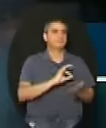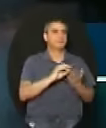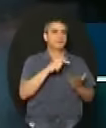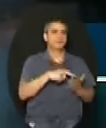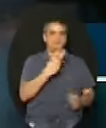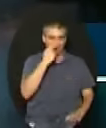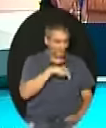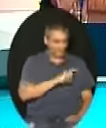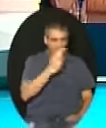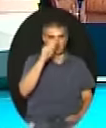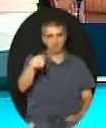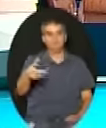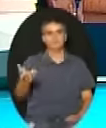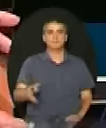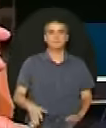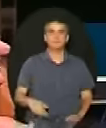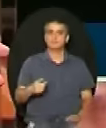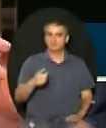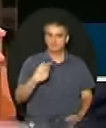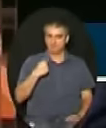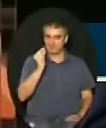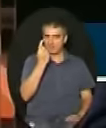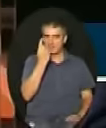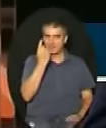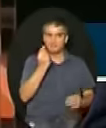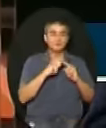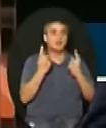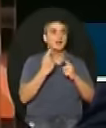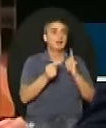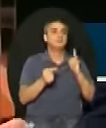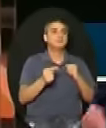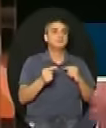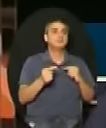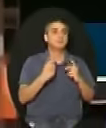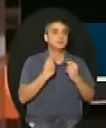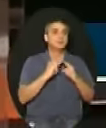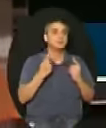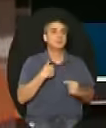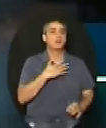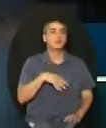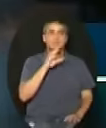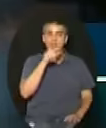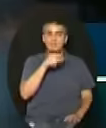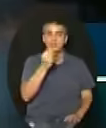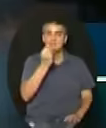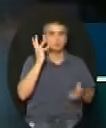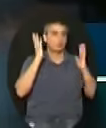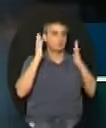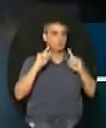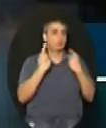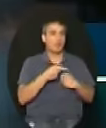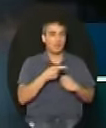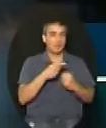מכאן לא רואים שאומרים. לא, אני רוצה דקה, יש לי דקה על משהו אחר לגמרי. כן, חצי דקה. אני רוצה לנגוע בדבר מזעזע